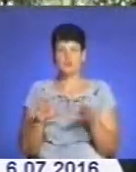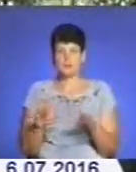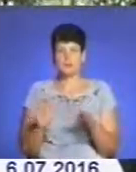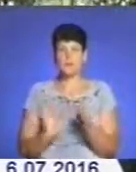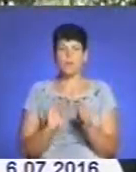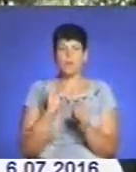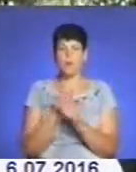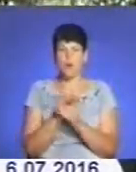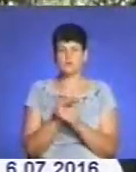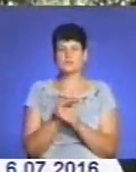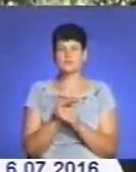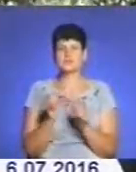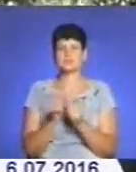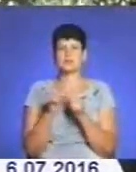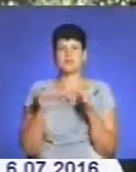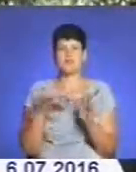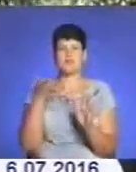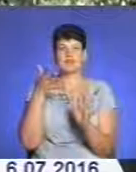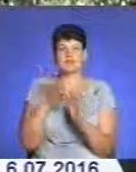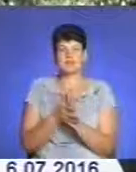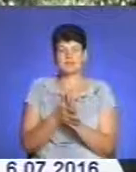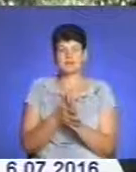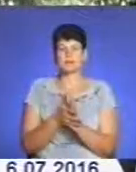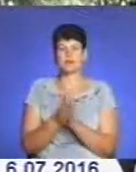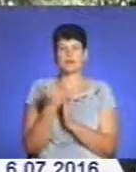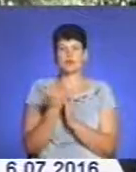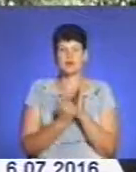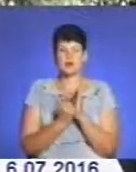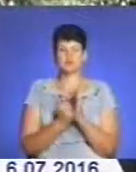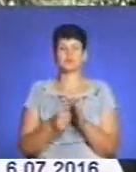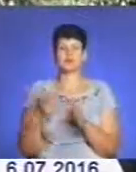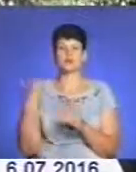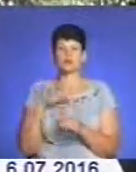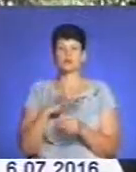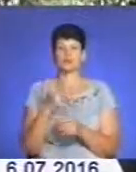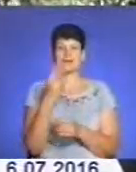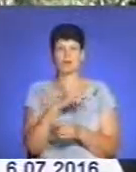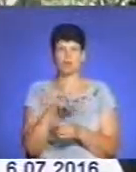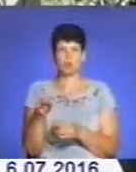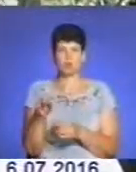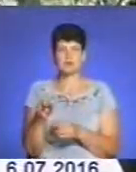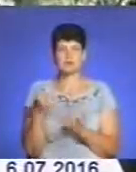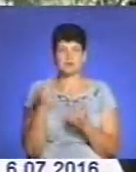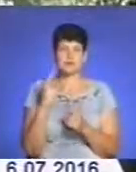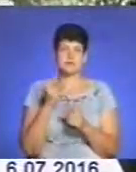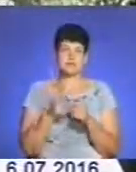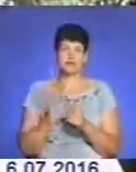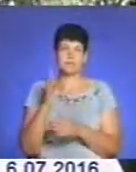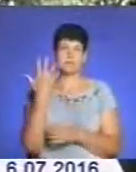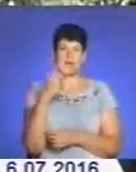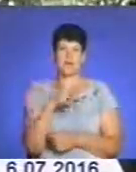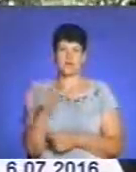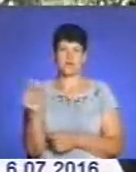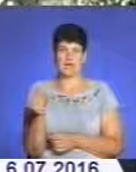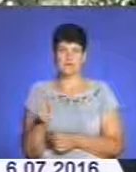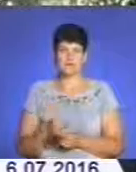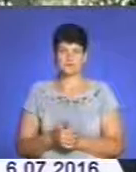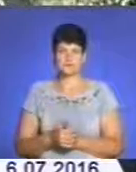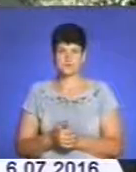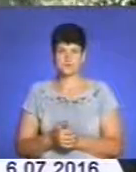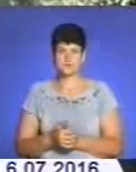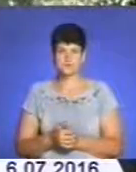видатки на цю програму. Тобто до того часу було 3 мільйони, зараз ми передбачаємо освоювати близько 5 мільйонів гривень.